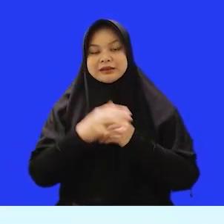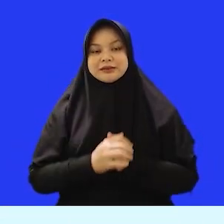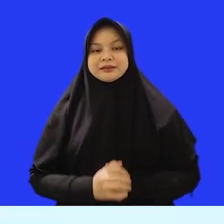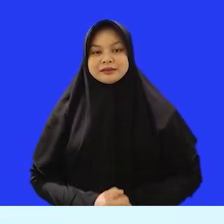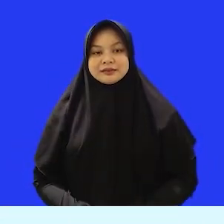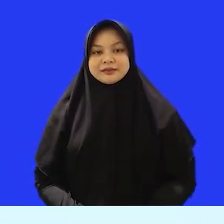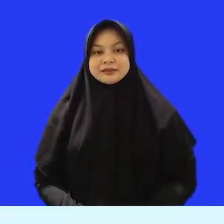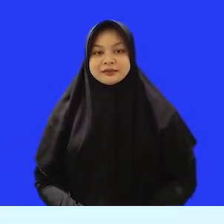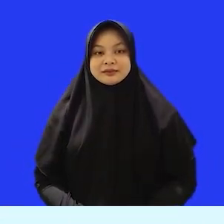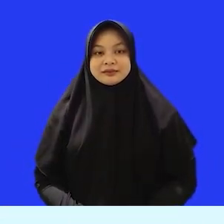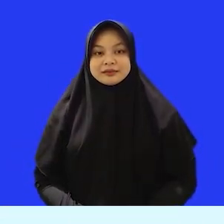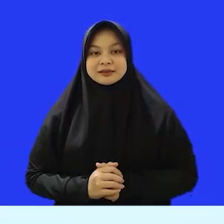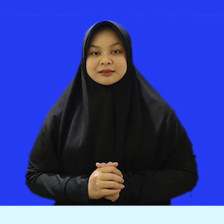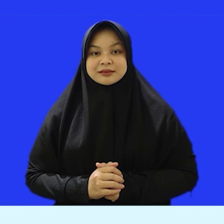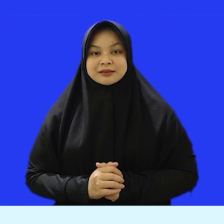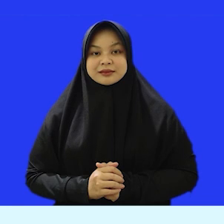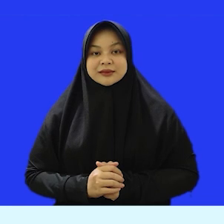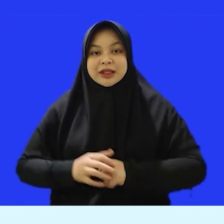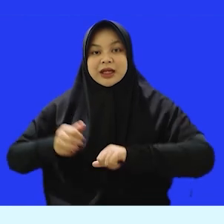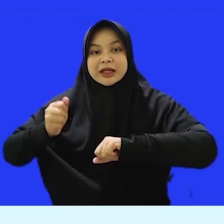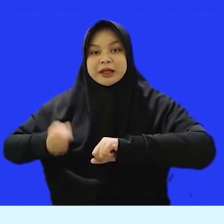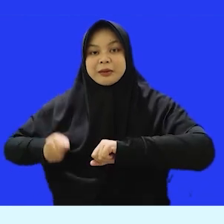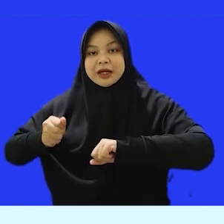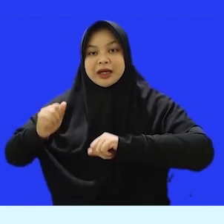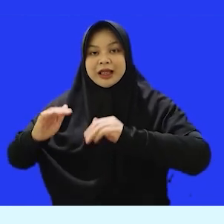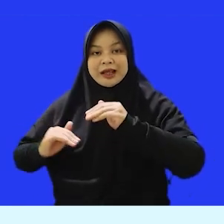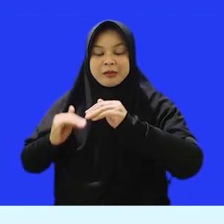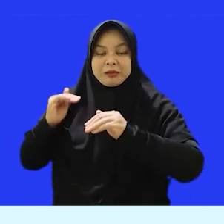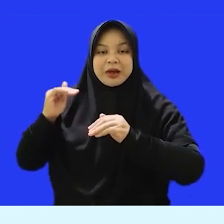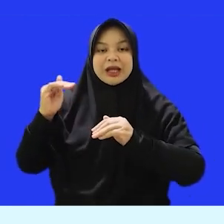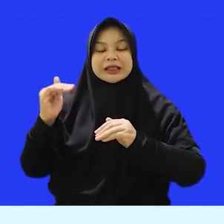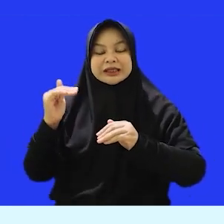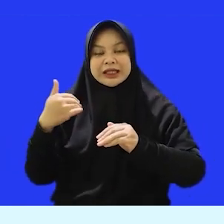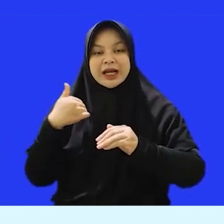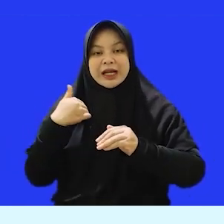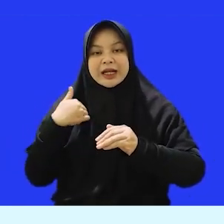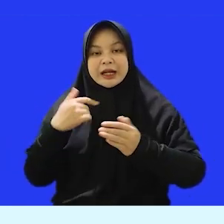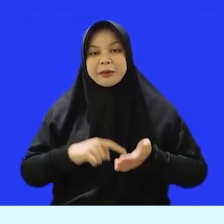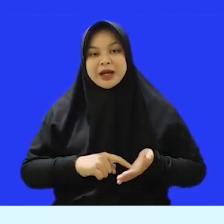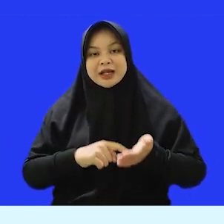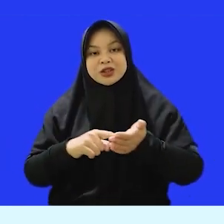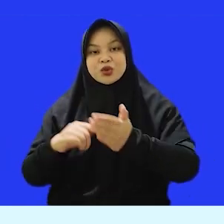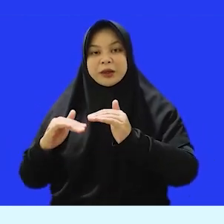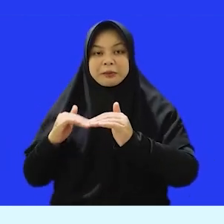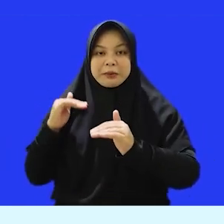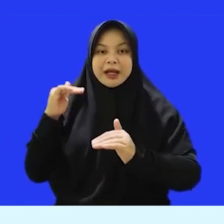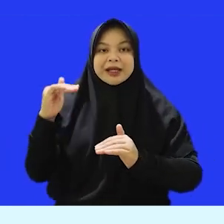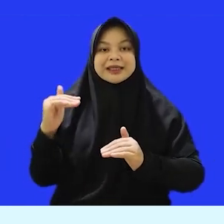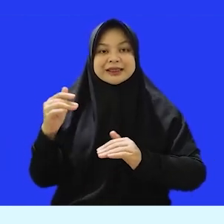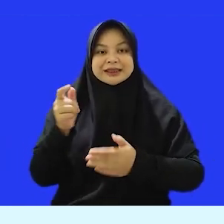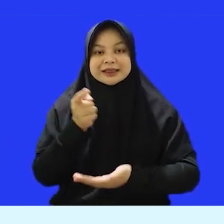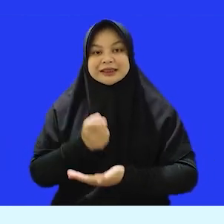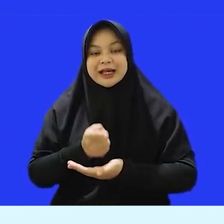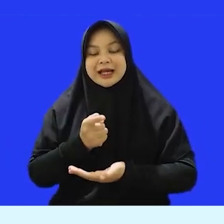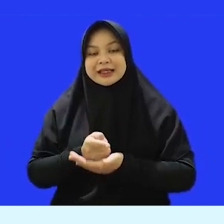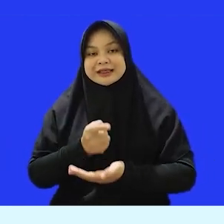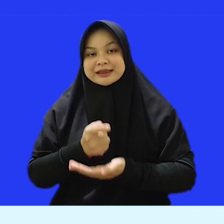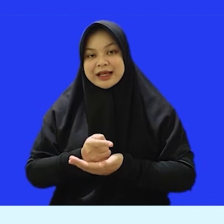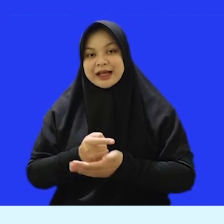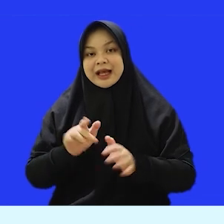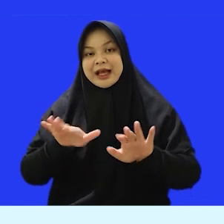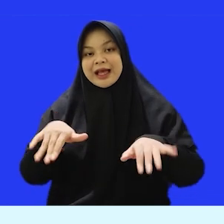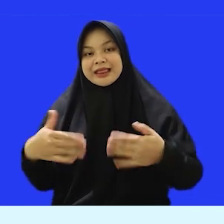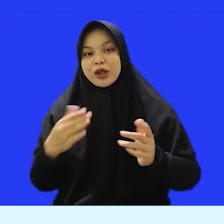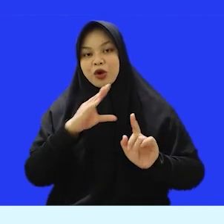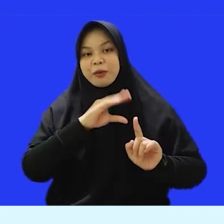Pengadilan banding. Dalam pengadilan banding akan ada pengajuan banding. Jaksa penuntut umum dan